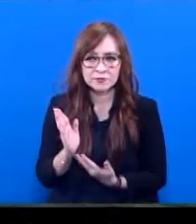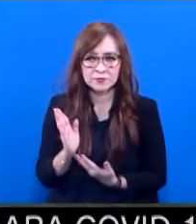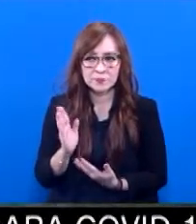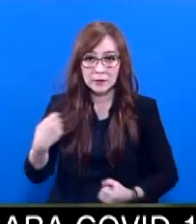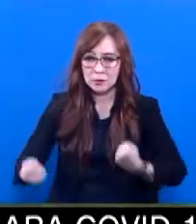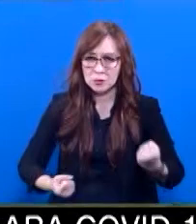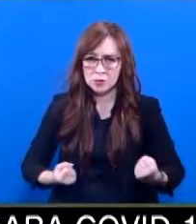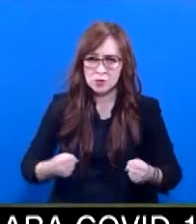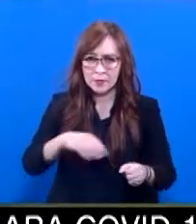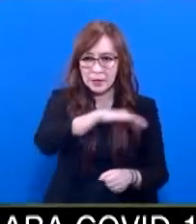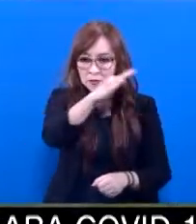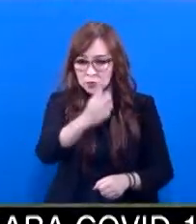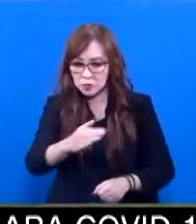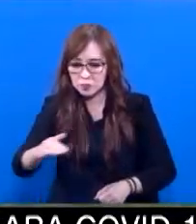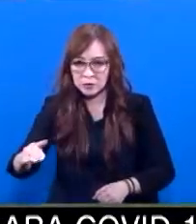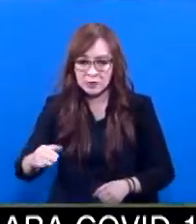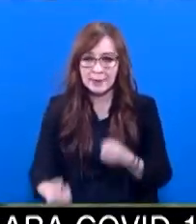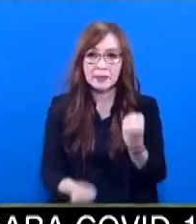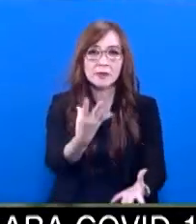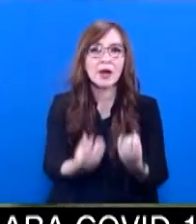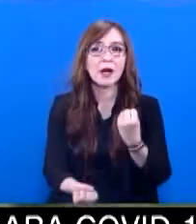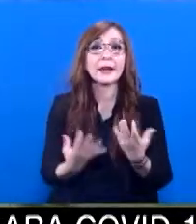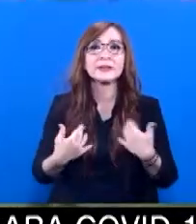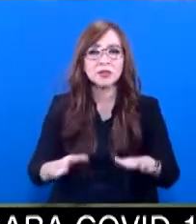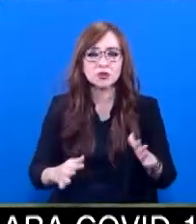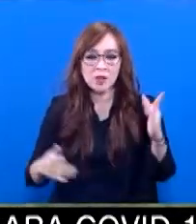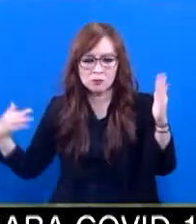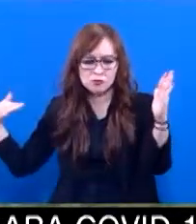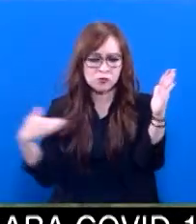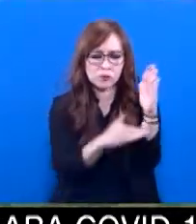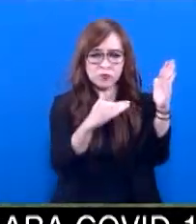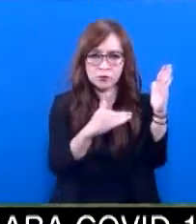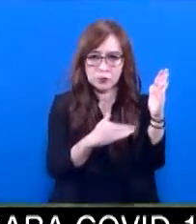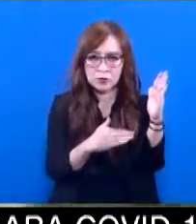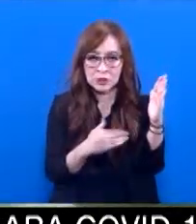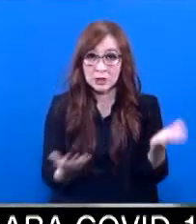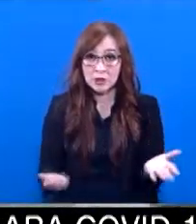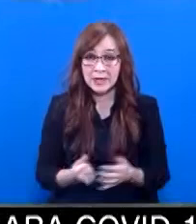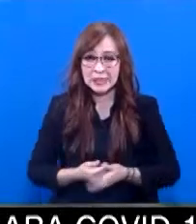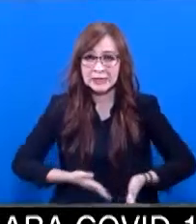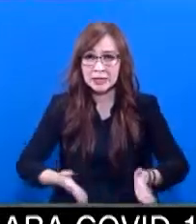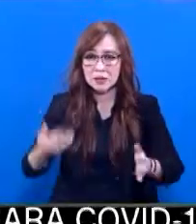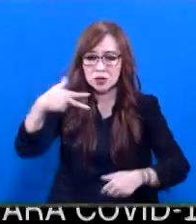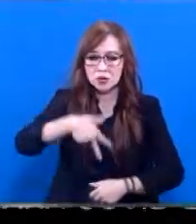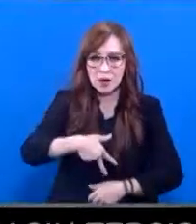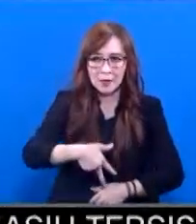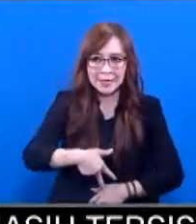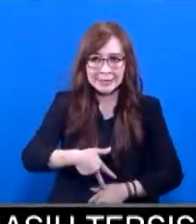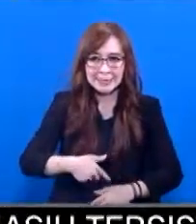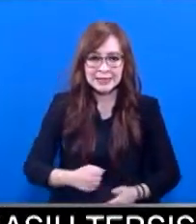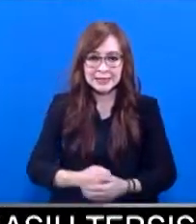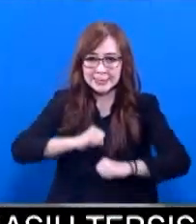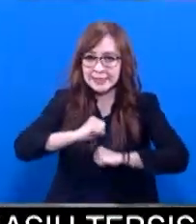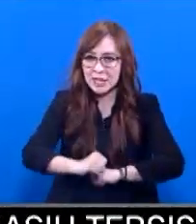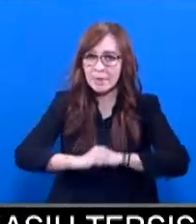Kendaraan bak terbuka yang mengangkut 9 orang ini terbakar sesaat setelah menabrak pohon asam di jalur Trans Sulawesi Desa 7 Bangkala Barat Jeneponto